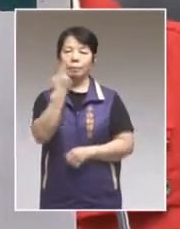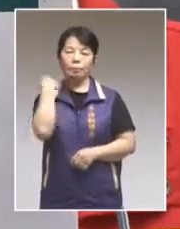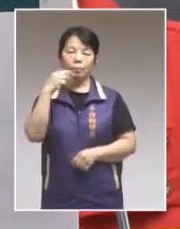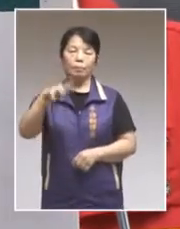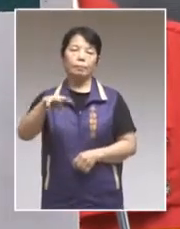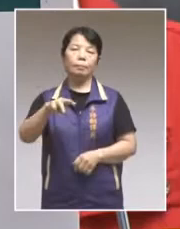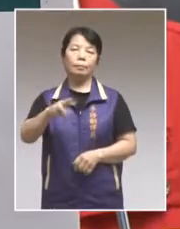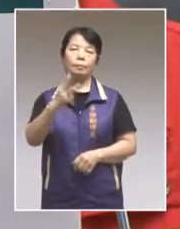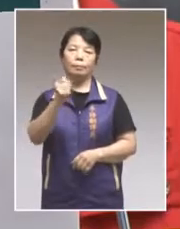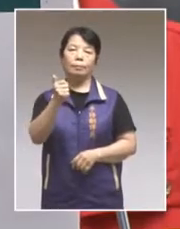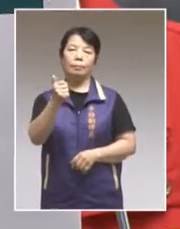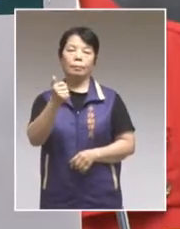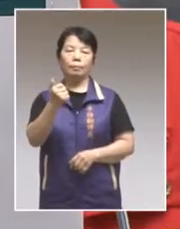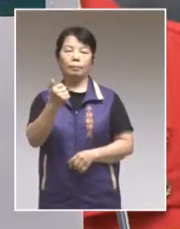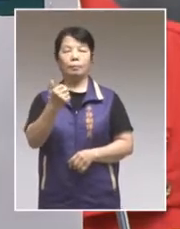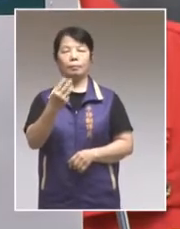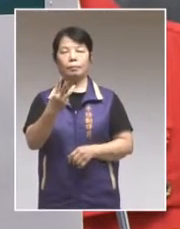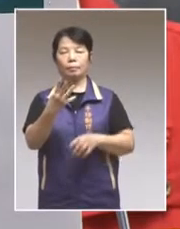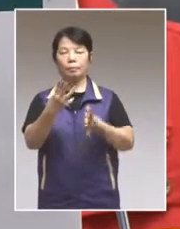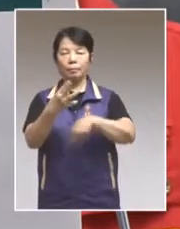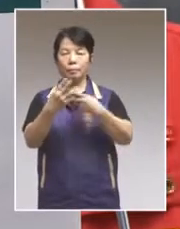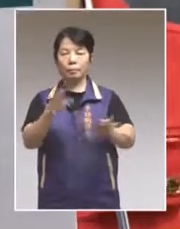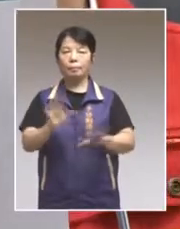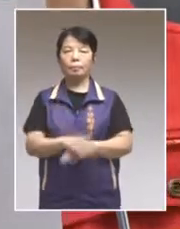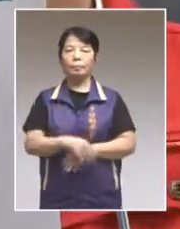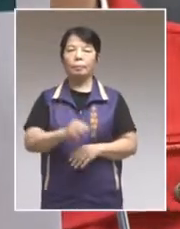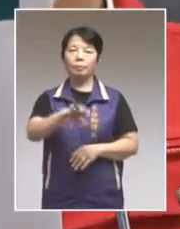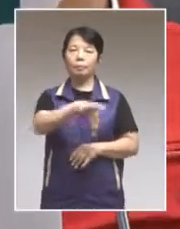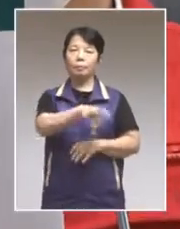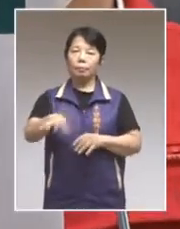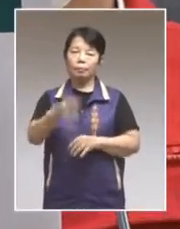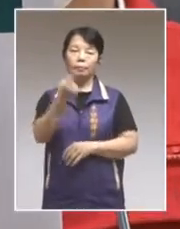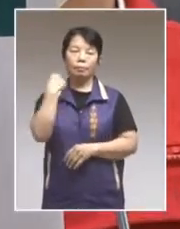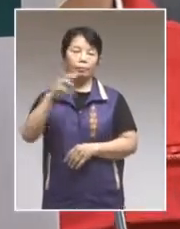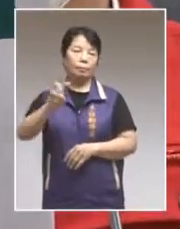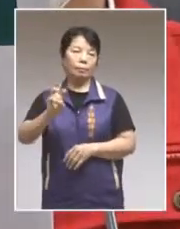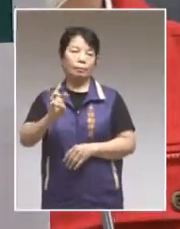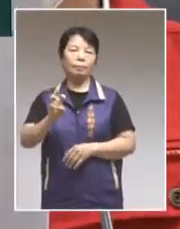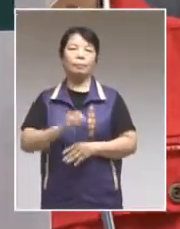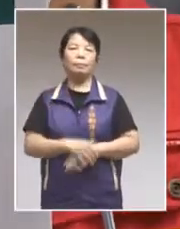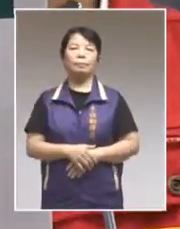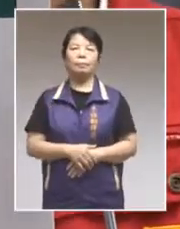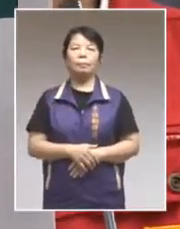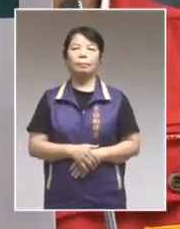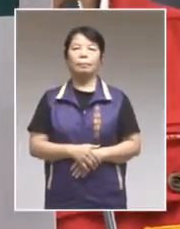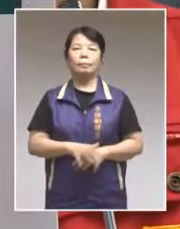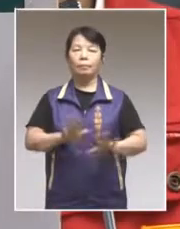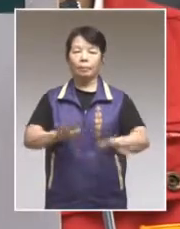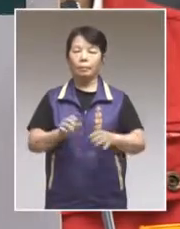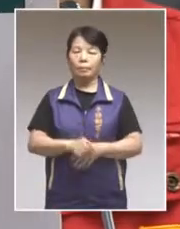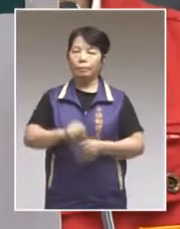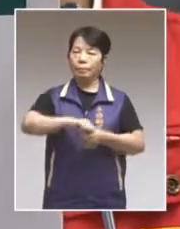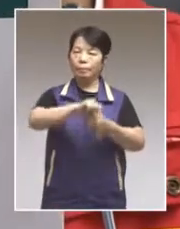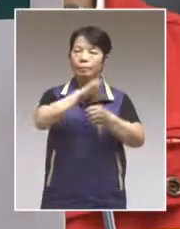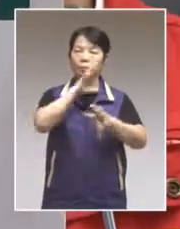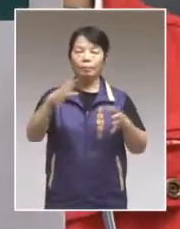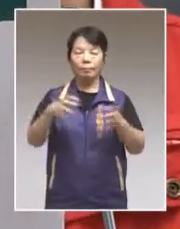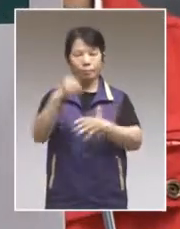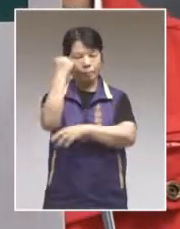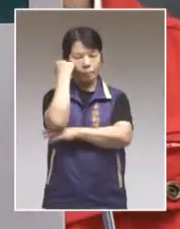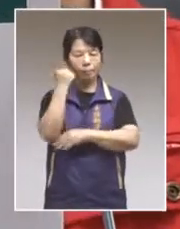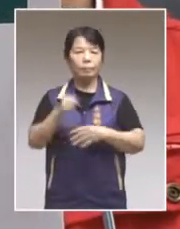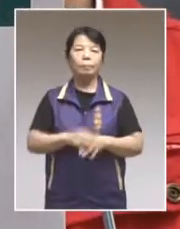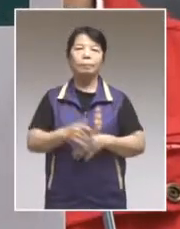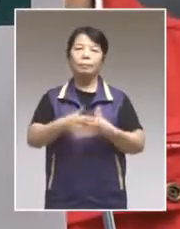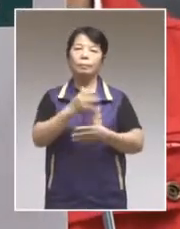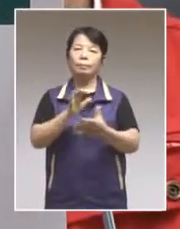例。高风险的场域是36例，昨天是30。所以简单讲，增加的部分是在于同住亲友、